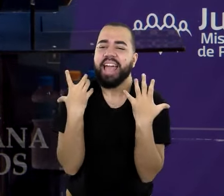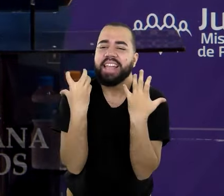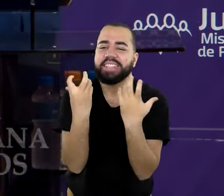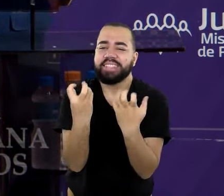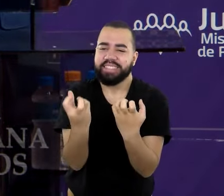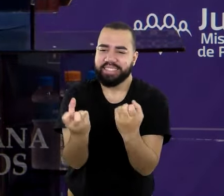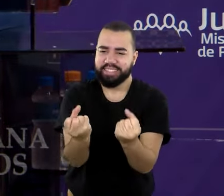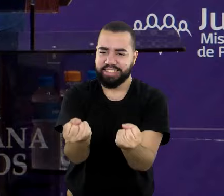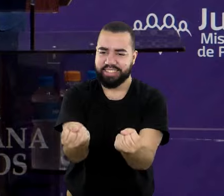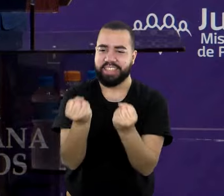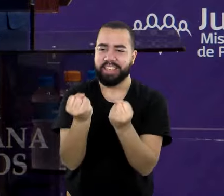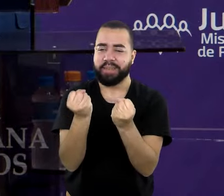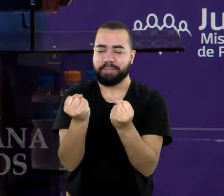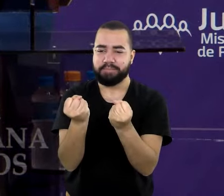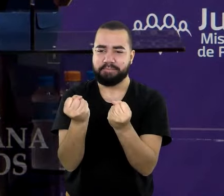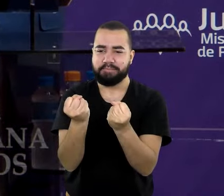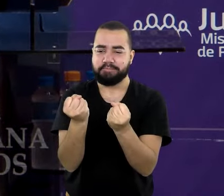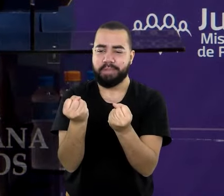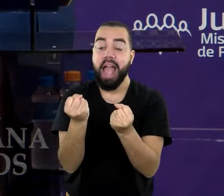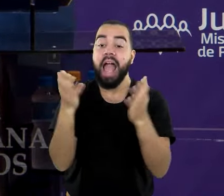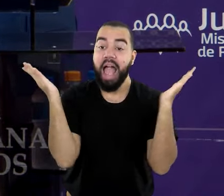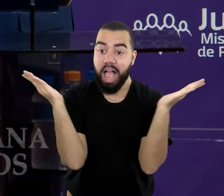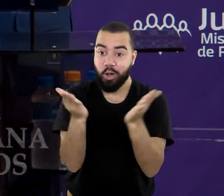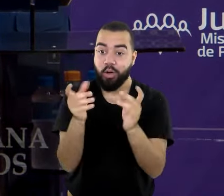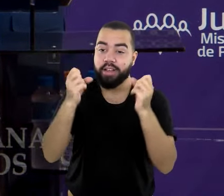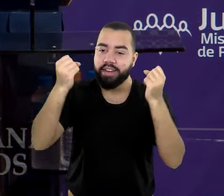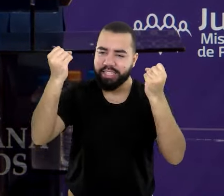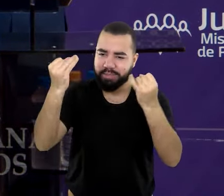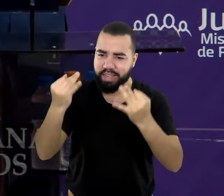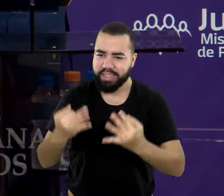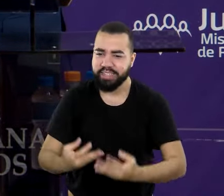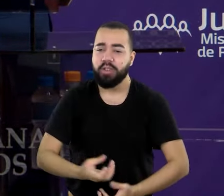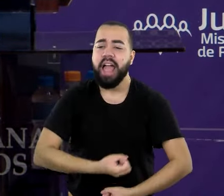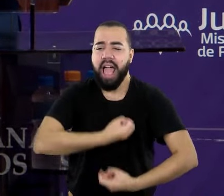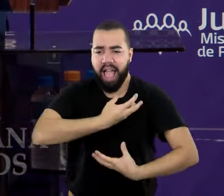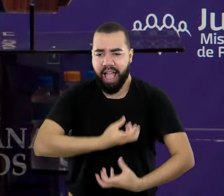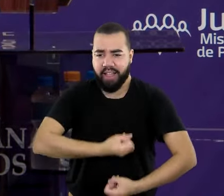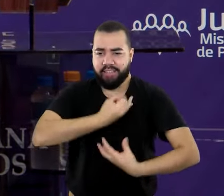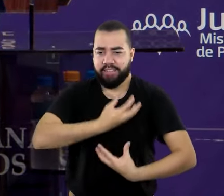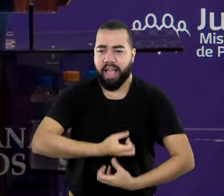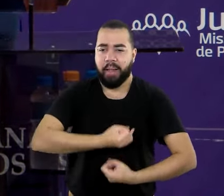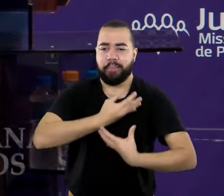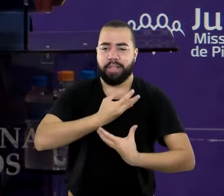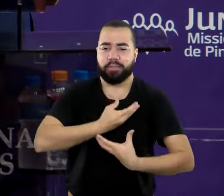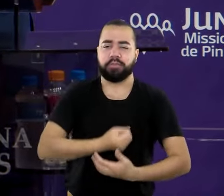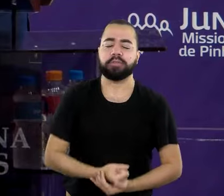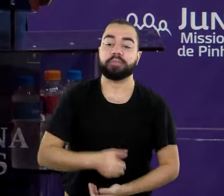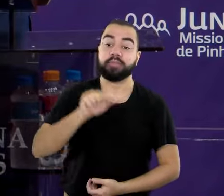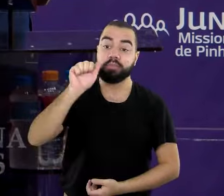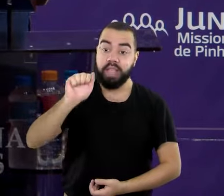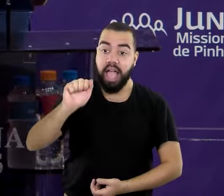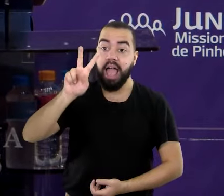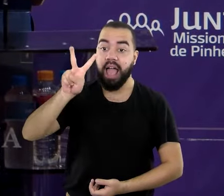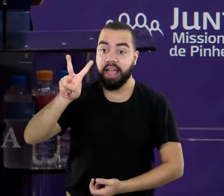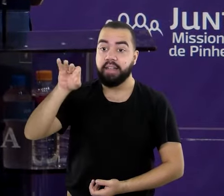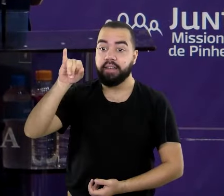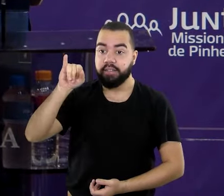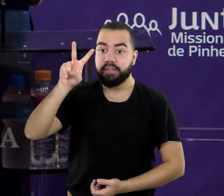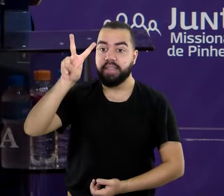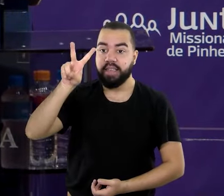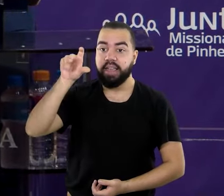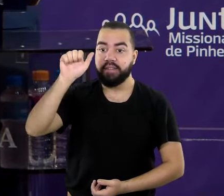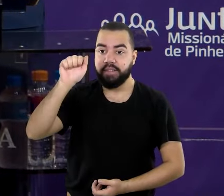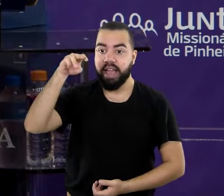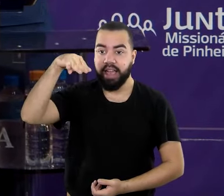부흥은 무엇입니까? Então o que é o avivamento? 하박국 3장 2절에 보니까 주의 일이 소년 내에